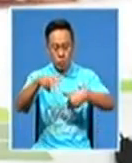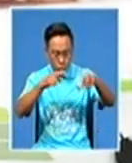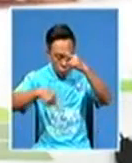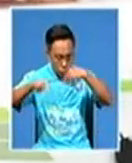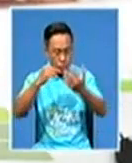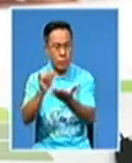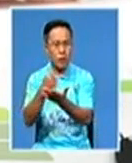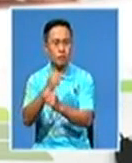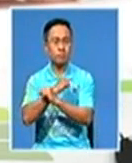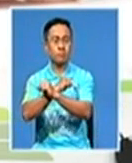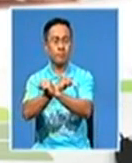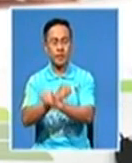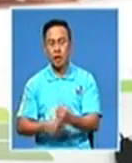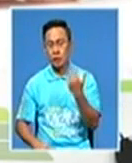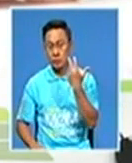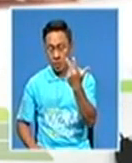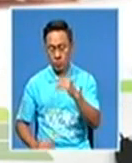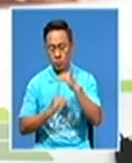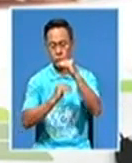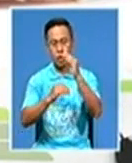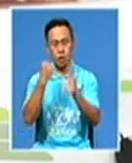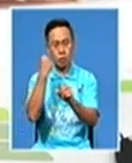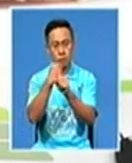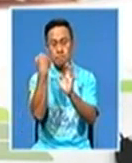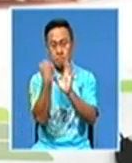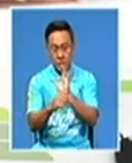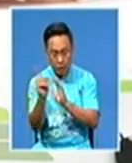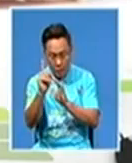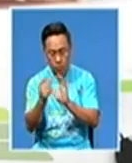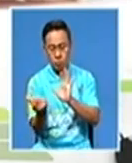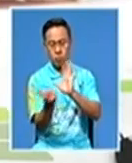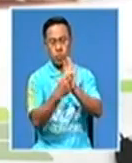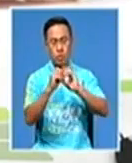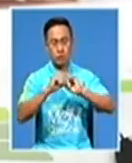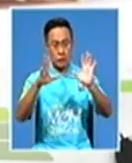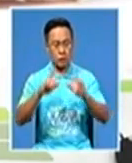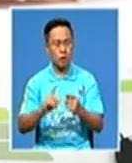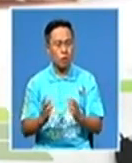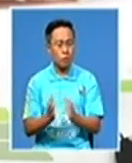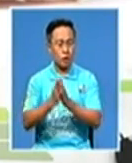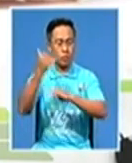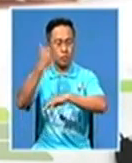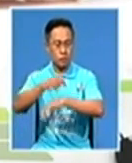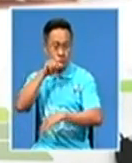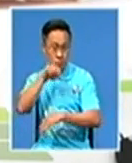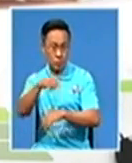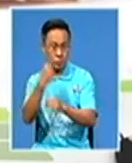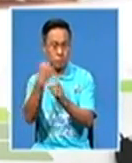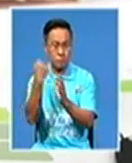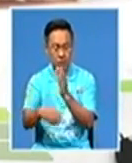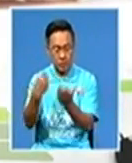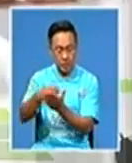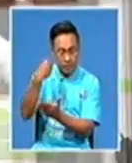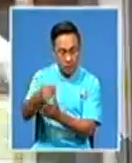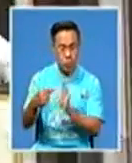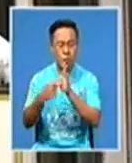นและ3ก็คือการกำหนดบทลงโทษกรณีทำความผิดนะครับโดยครอบคลุมการลงโทษผู้สั่งการให้จัดซื้อจัดจ้าง